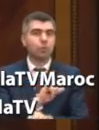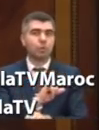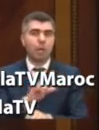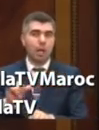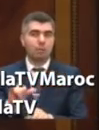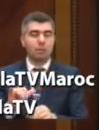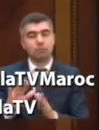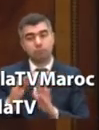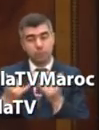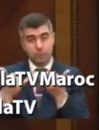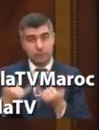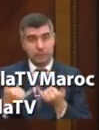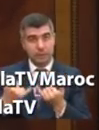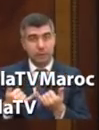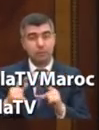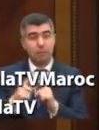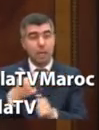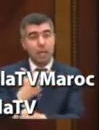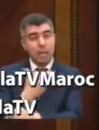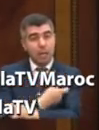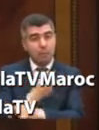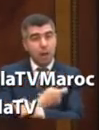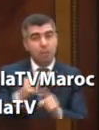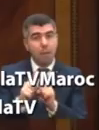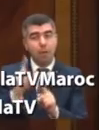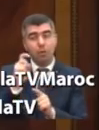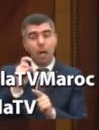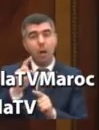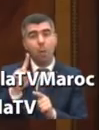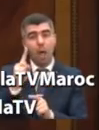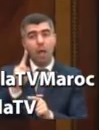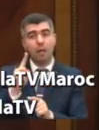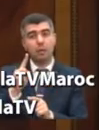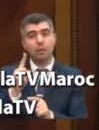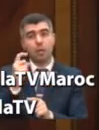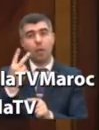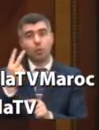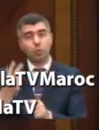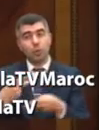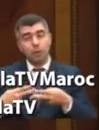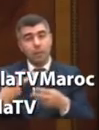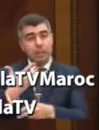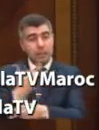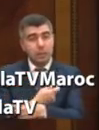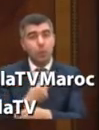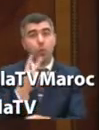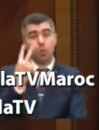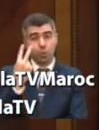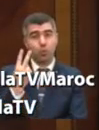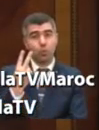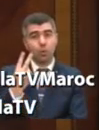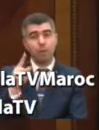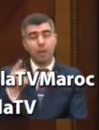الساعة مكنت الحملة اللي انطلقت في شهر يناير في جانفيي بتلقيح أكثر من